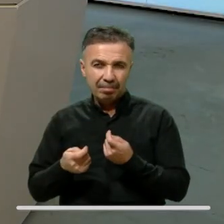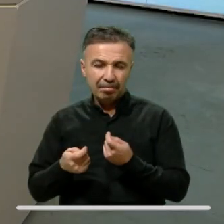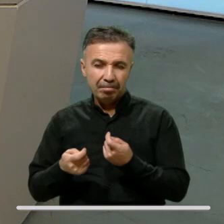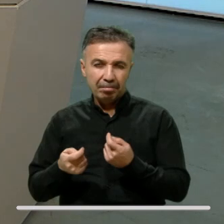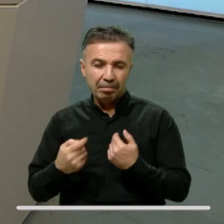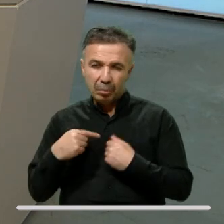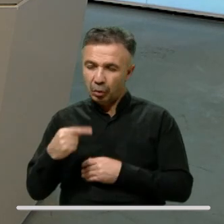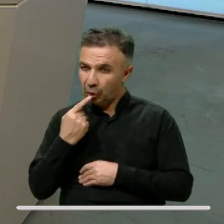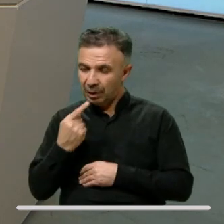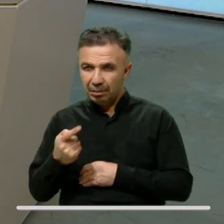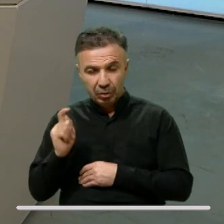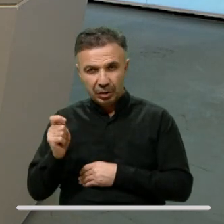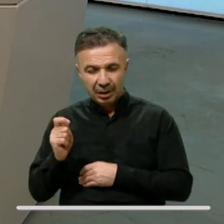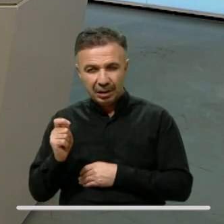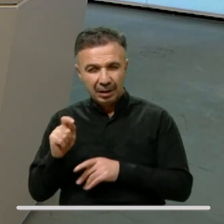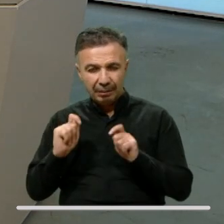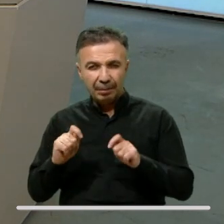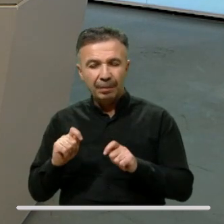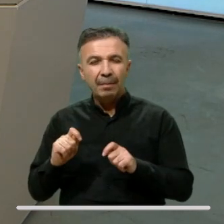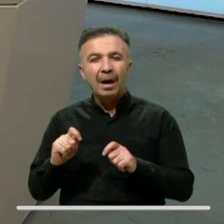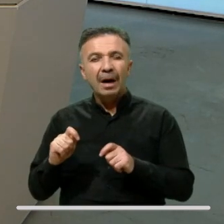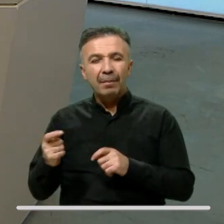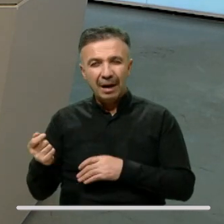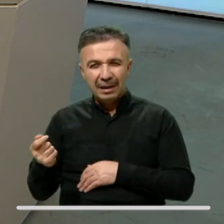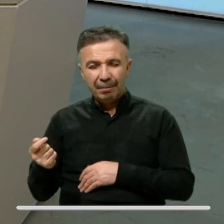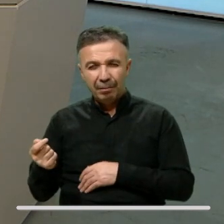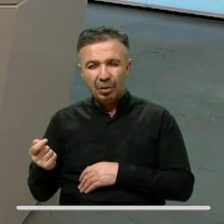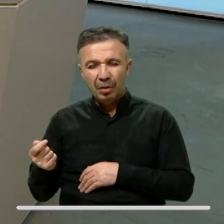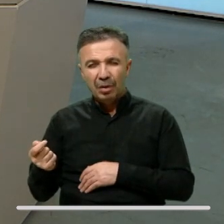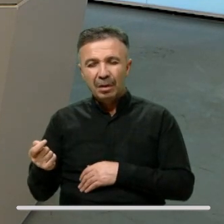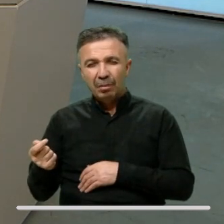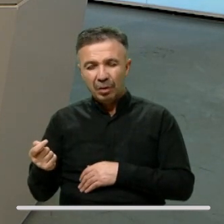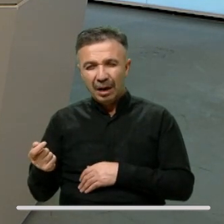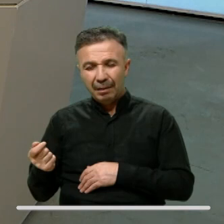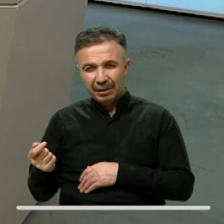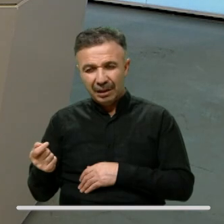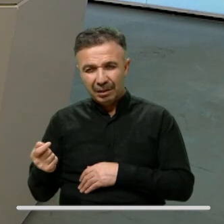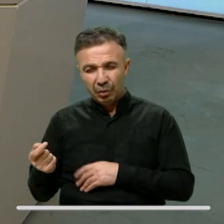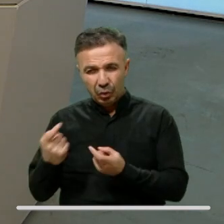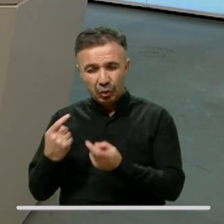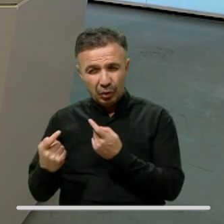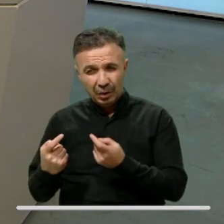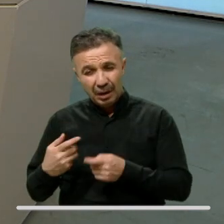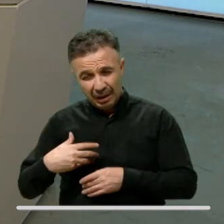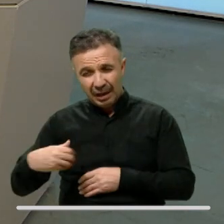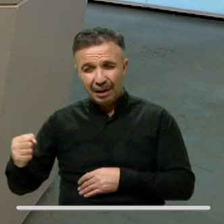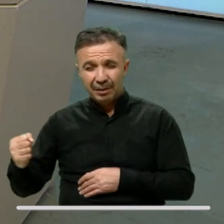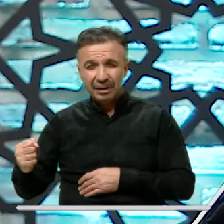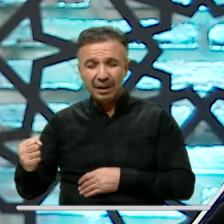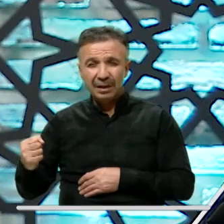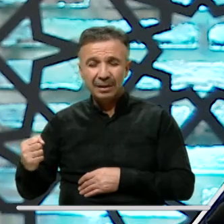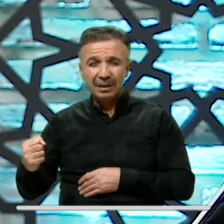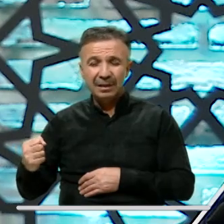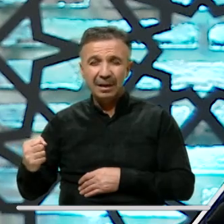bir de şunu şart koştum. Madem almışsanız bana biraz kapurayı yükseltin, fazlalaştırın. Ben 160